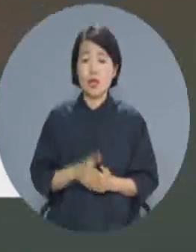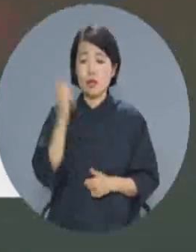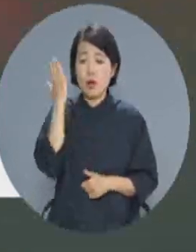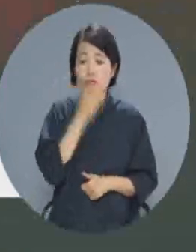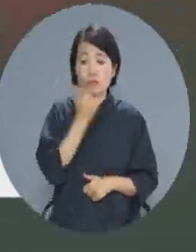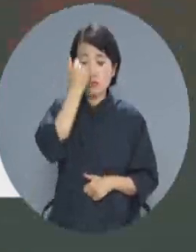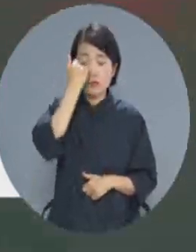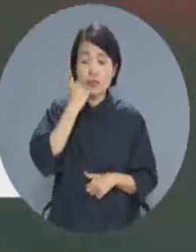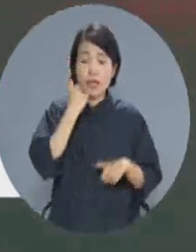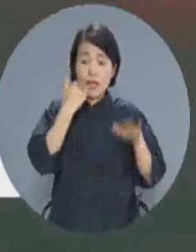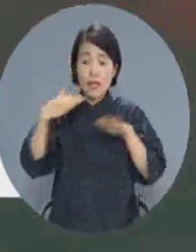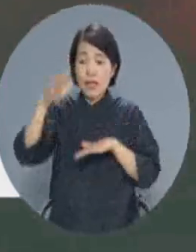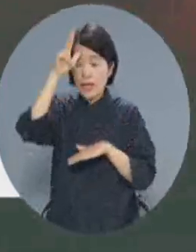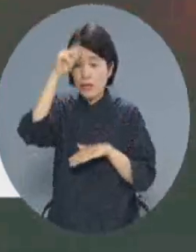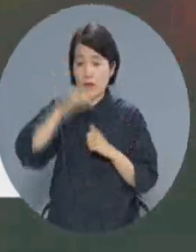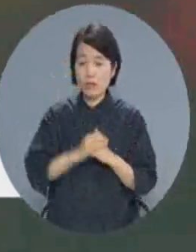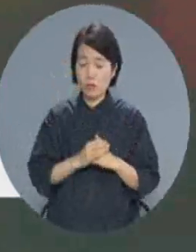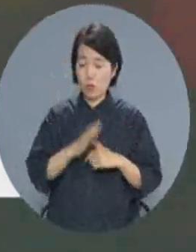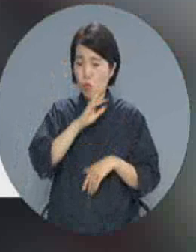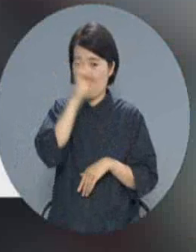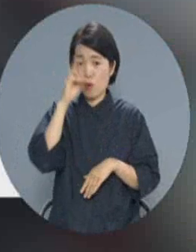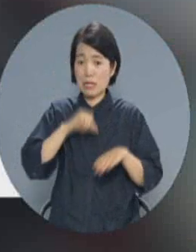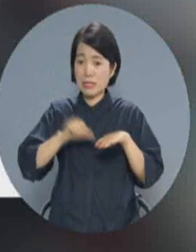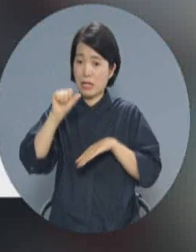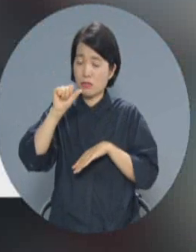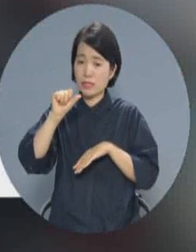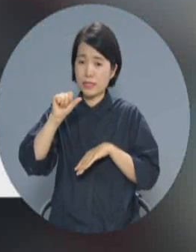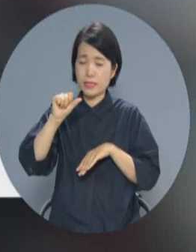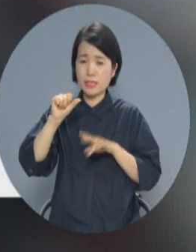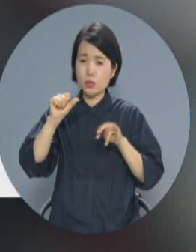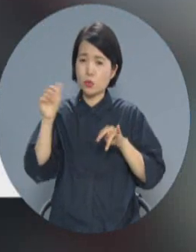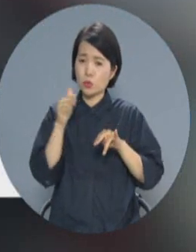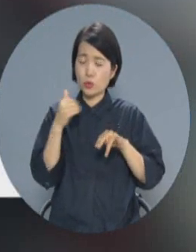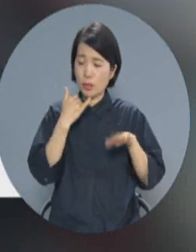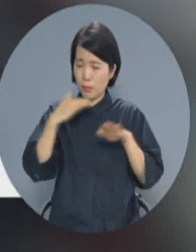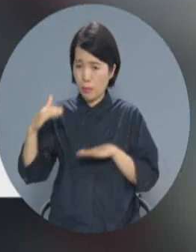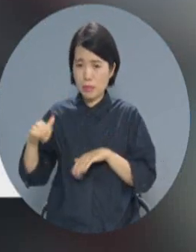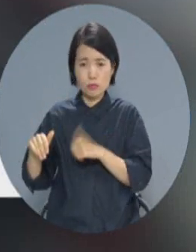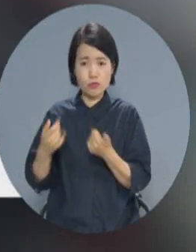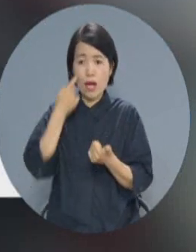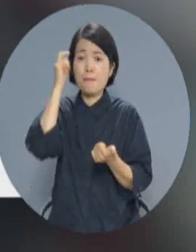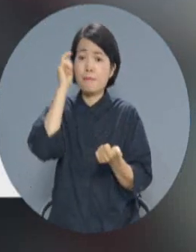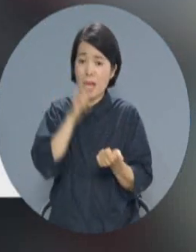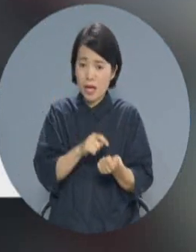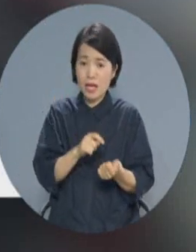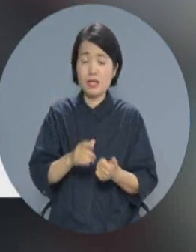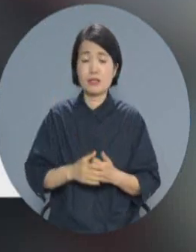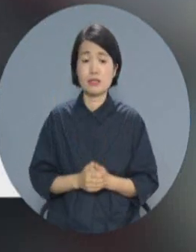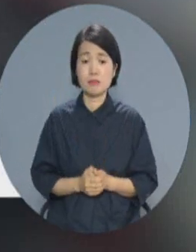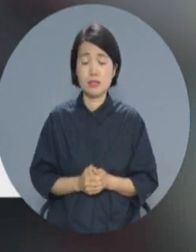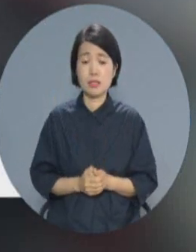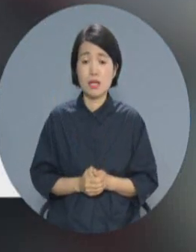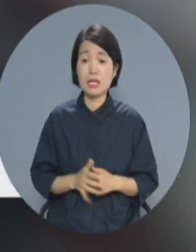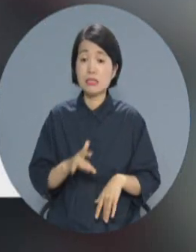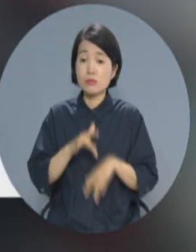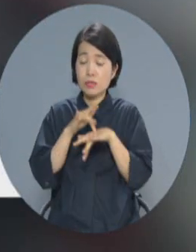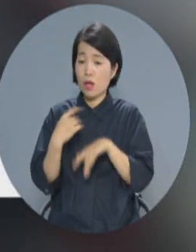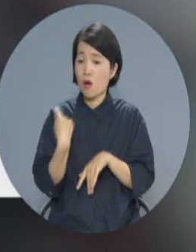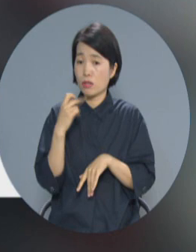따르면 실종자는 오늘 오후 5시 42분쯤 사고 인근 해상에서 숨진 채 발견됐습니다.